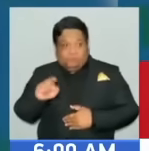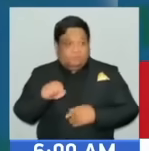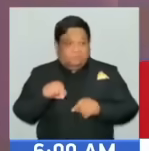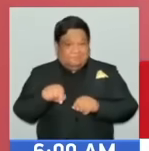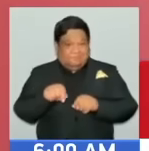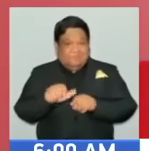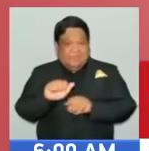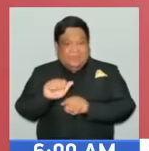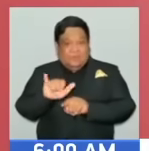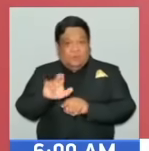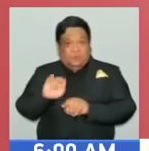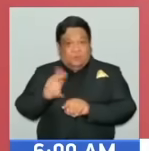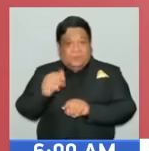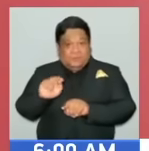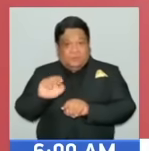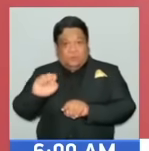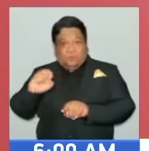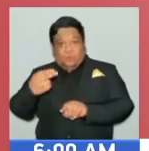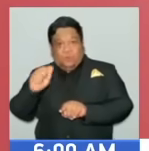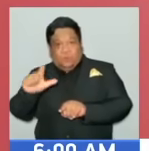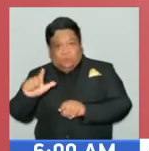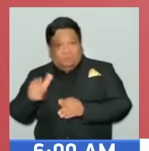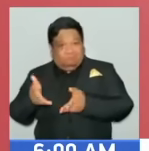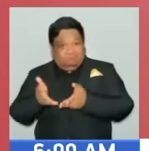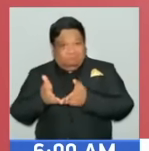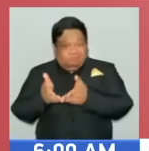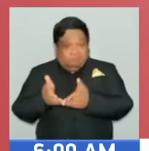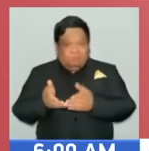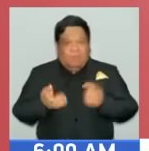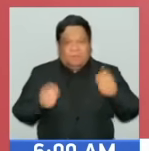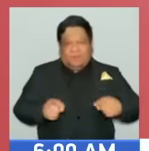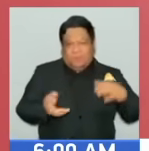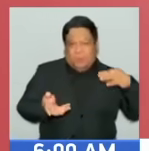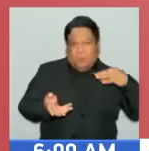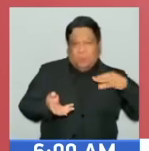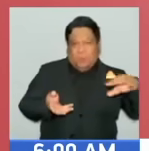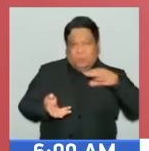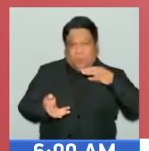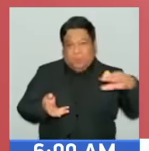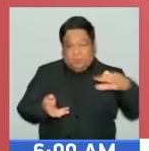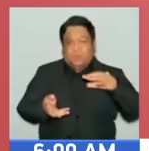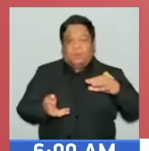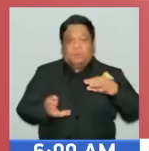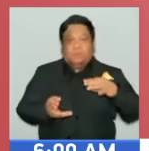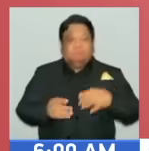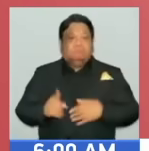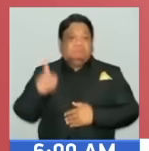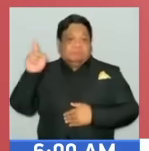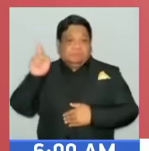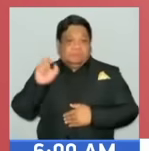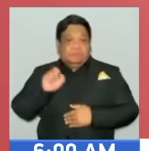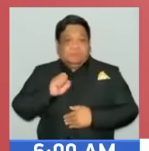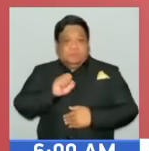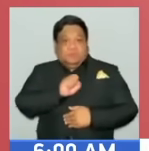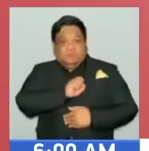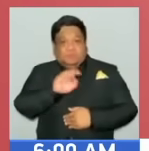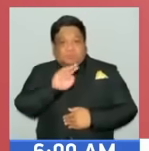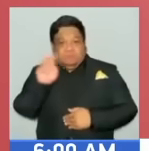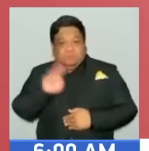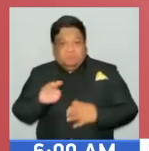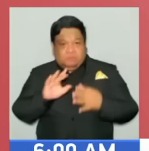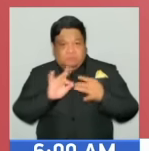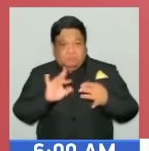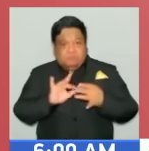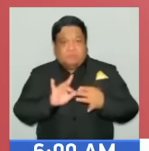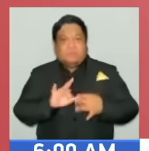President Juan Miguel Zubiri, dapat hikayatin ng buong mundo na kondinahin ang mga aktibidad ng China na anya'y walang lugar sa sibilisasyon. Git